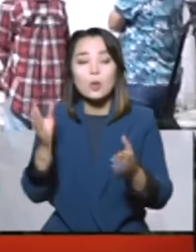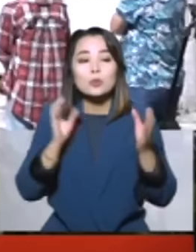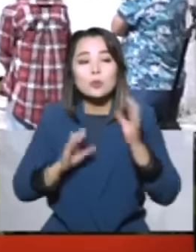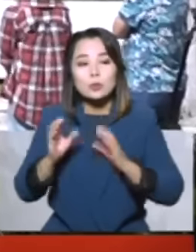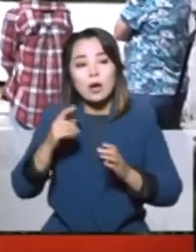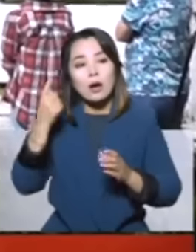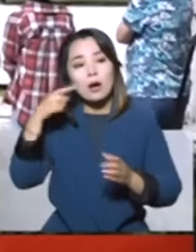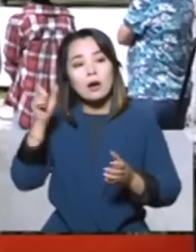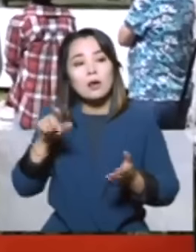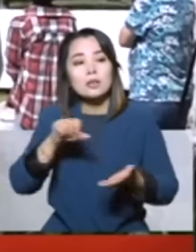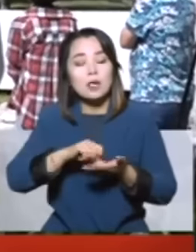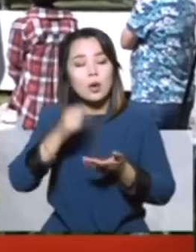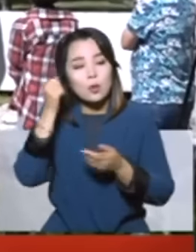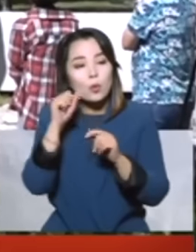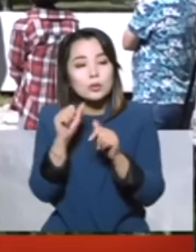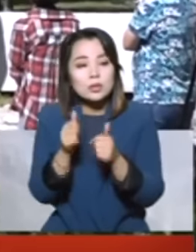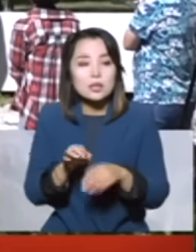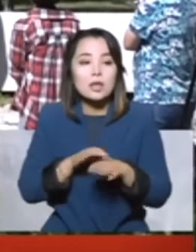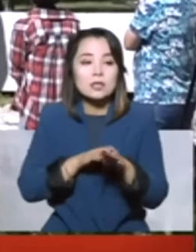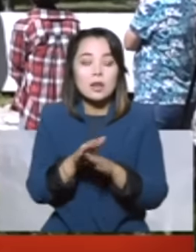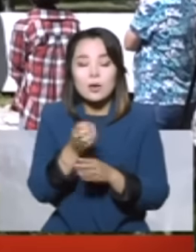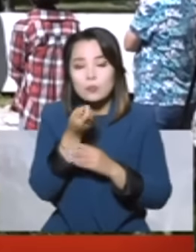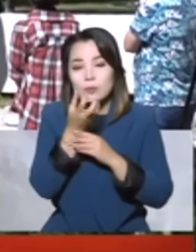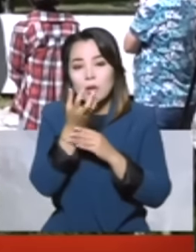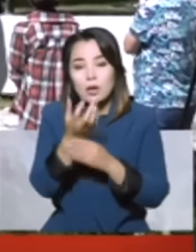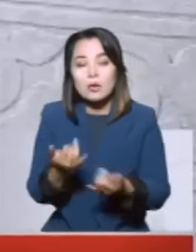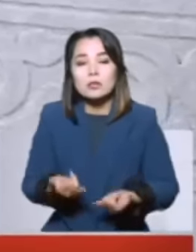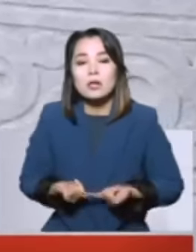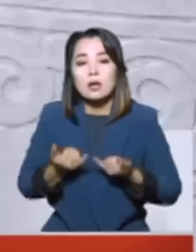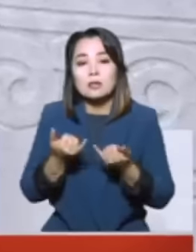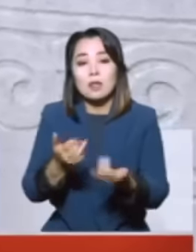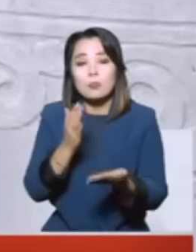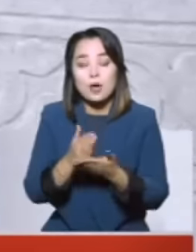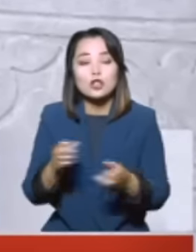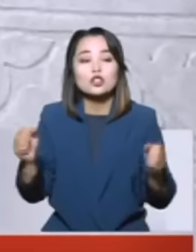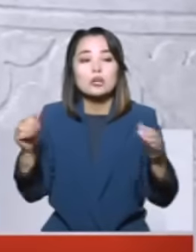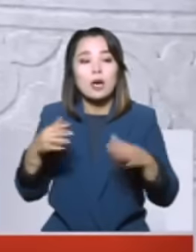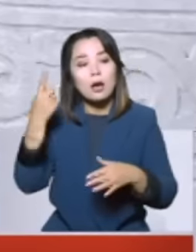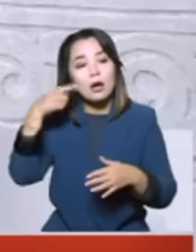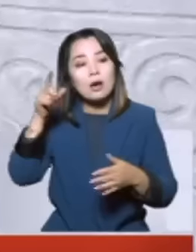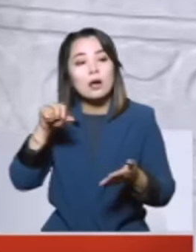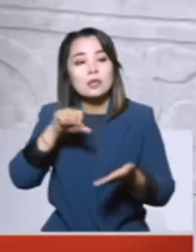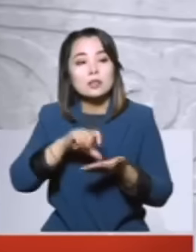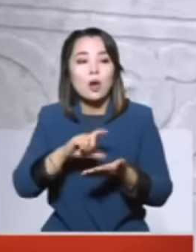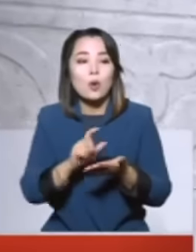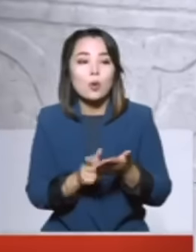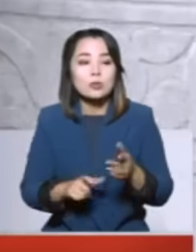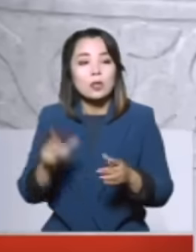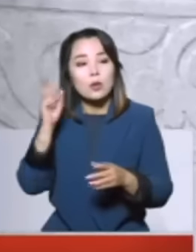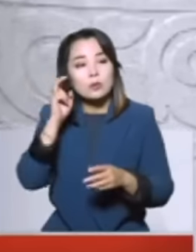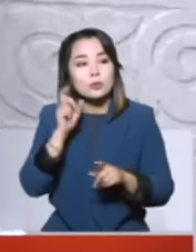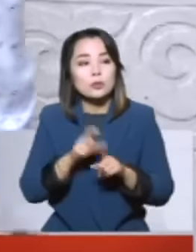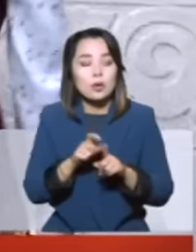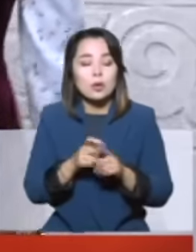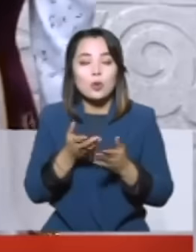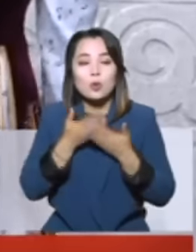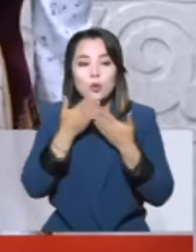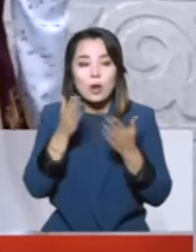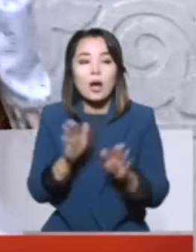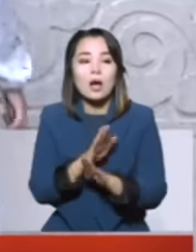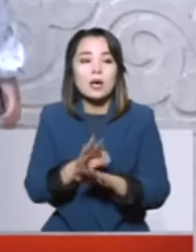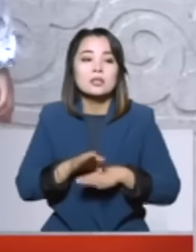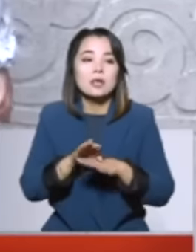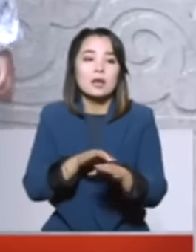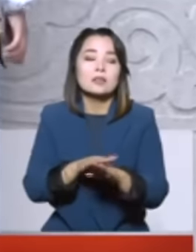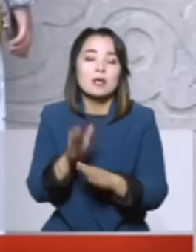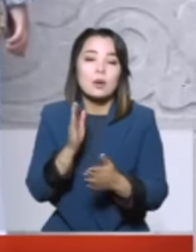студенттер ақынның ескерткішіне гүл шоқтарын қойып, рухына тағзым етті. Жиналғандар ақынның өлеңдерін, қара сөздерін оқып, әндерін шырқады.